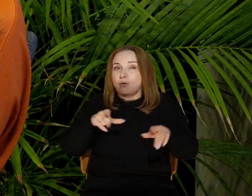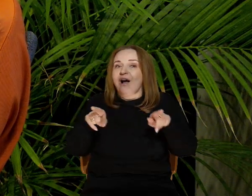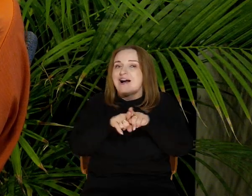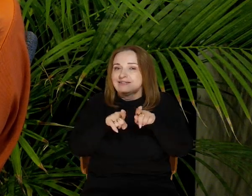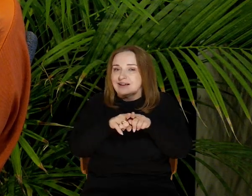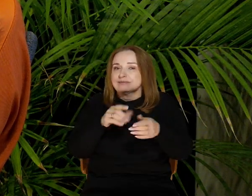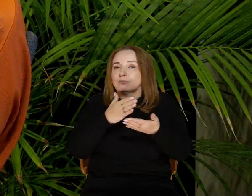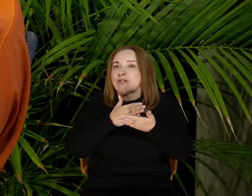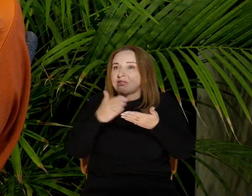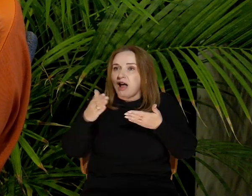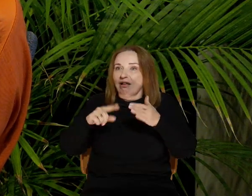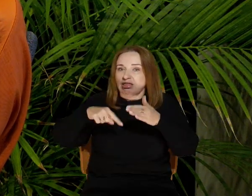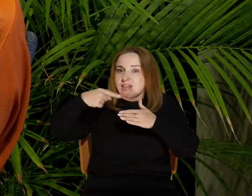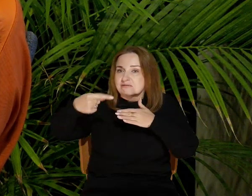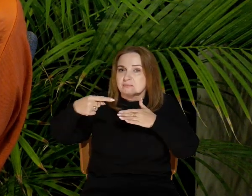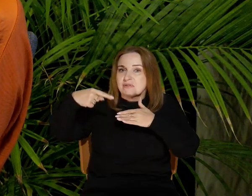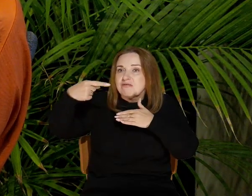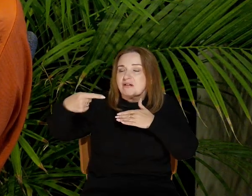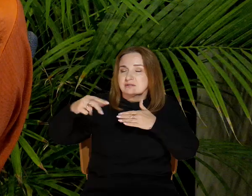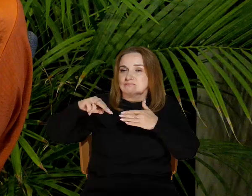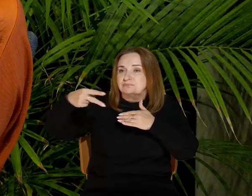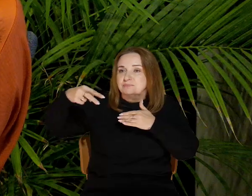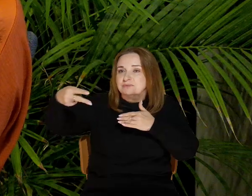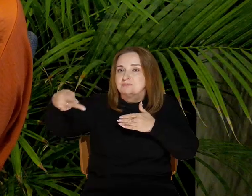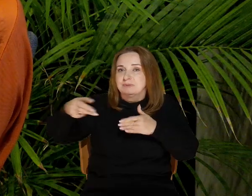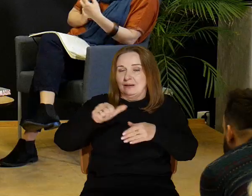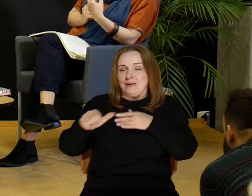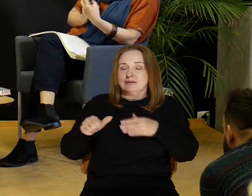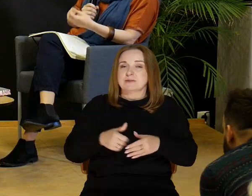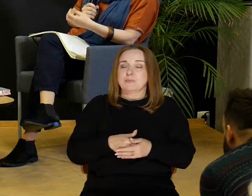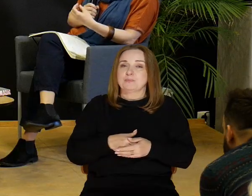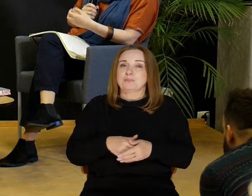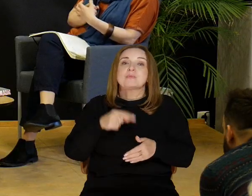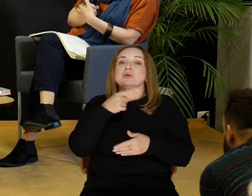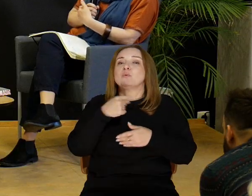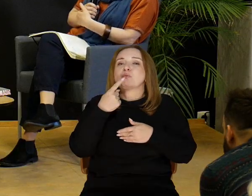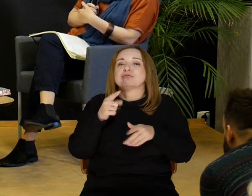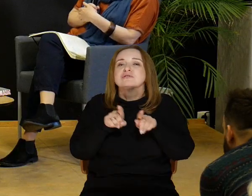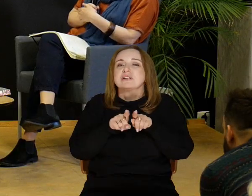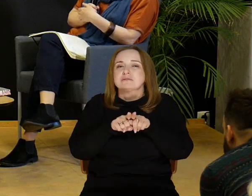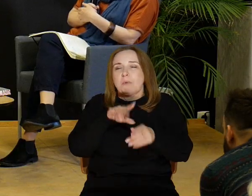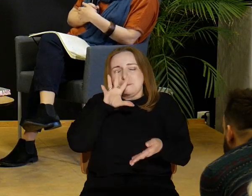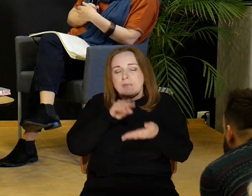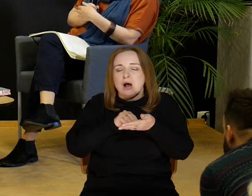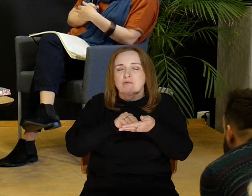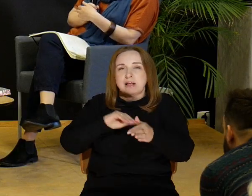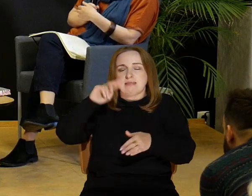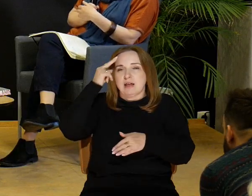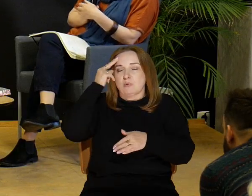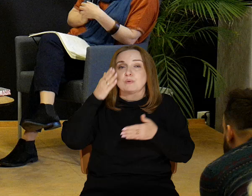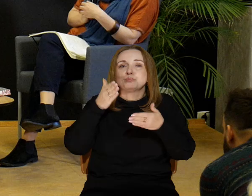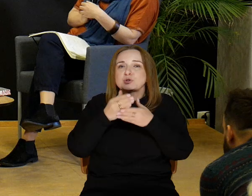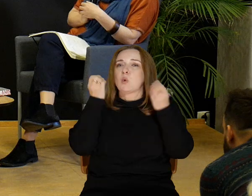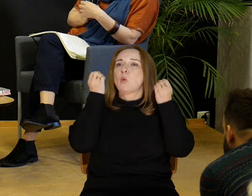pokolenia kolejnego. Mówisz też dużo o tej wtórnej traumatyzacji poprzez